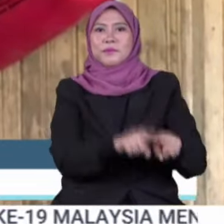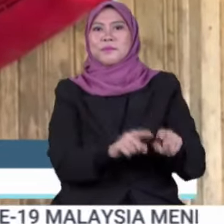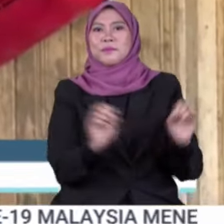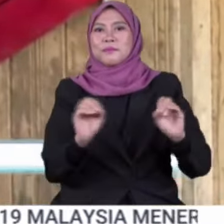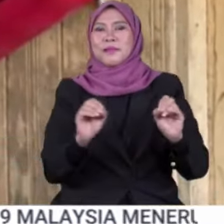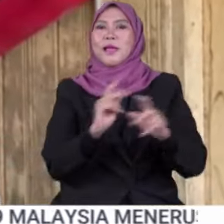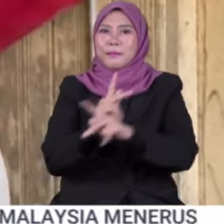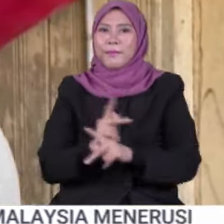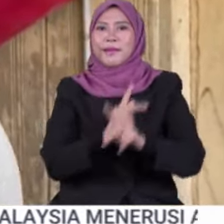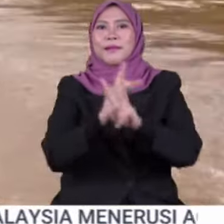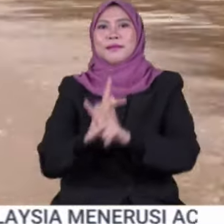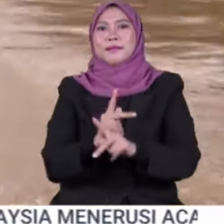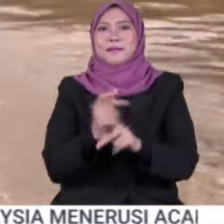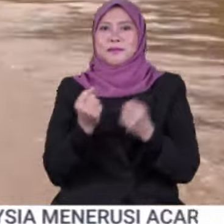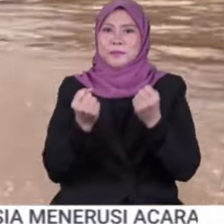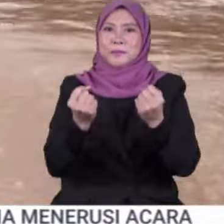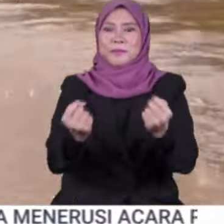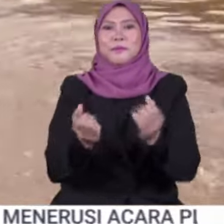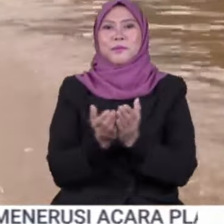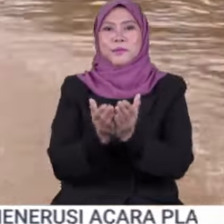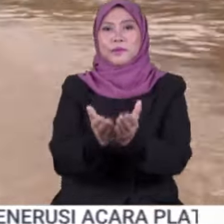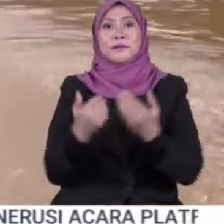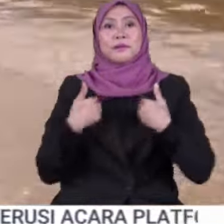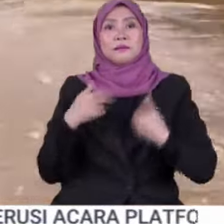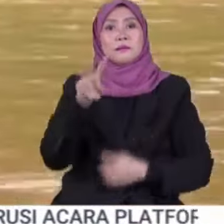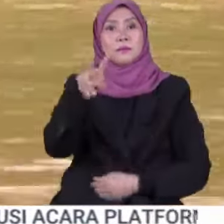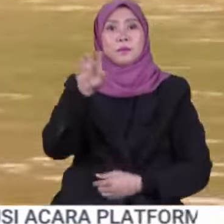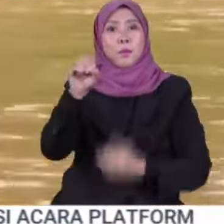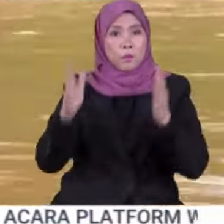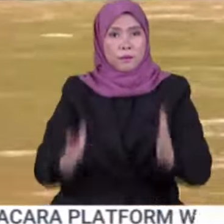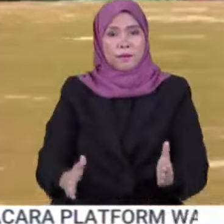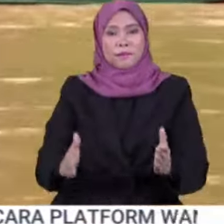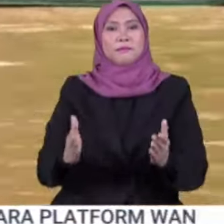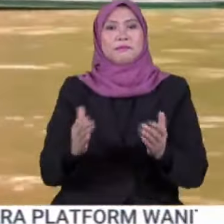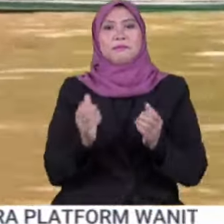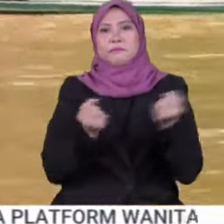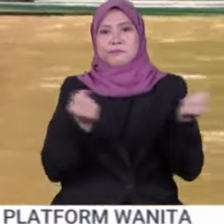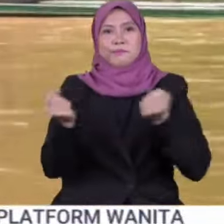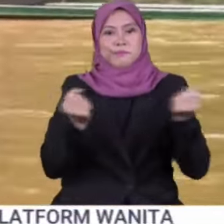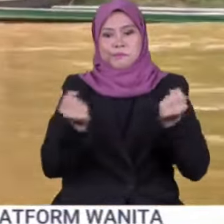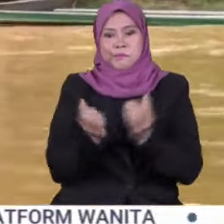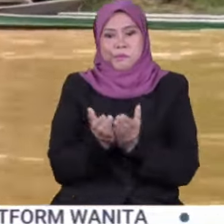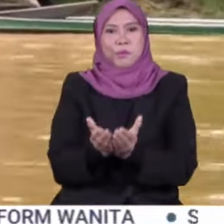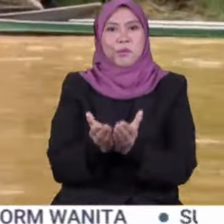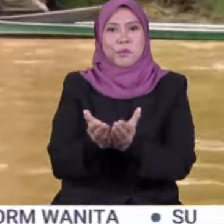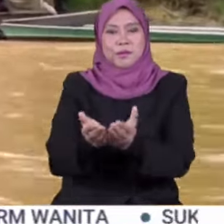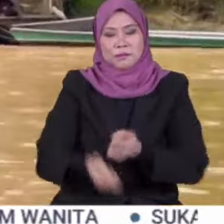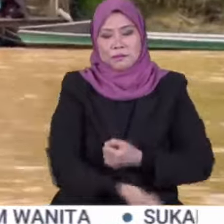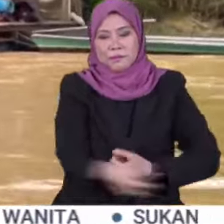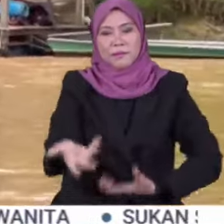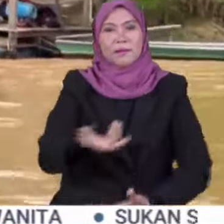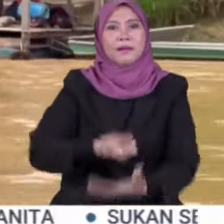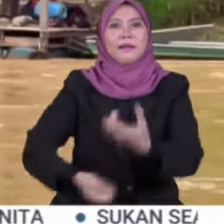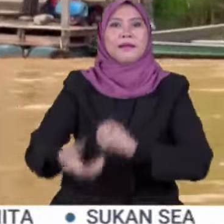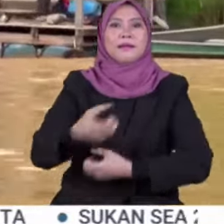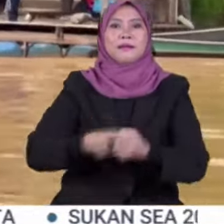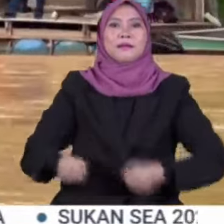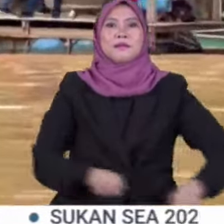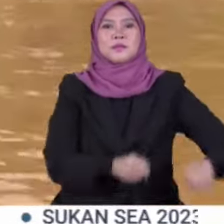berhati-hati. Berhati-hati lah maknanya. Terdapat lebih 20 orang yang aktif sebagai pemandu bot dan nelayan sungai di sekitar Sungai